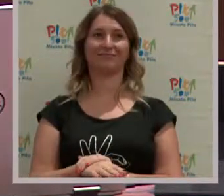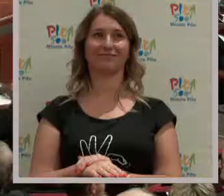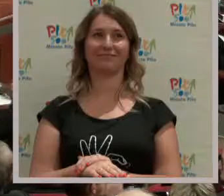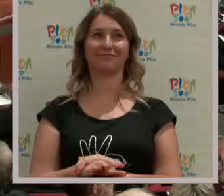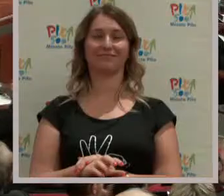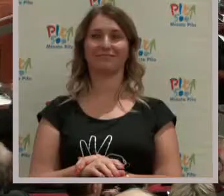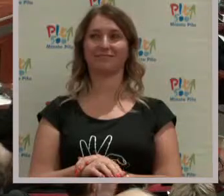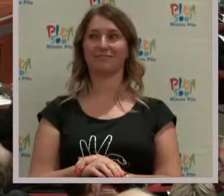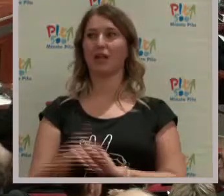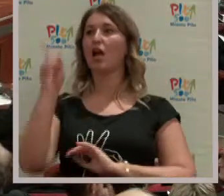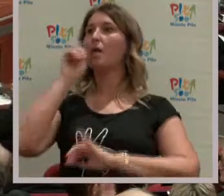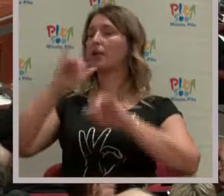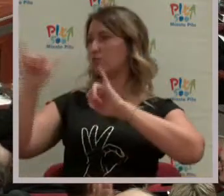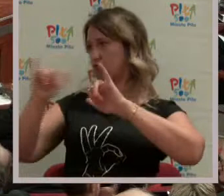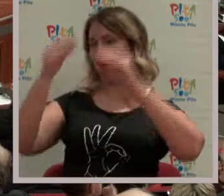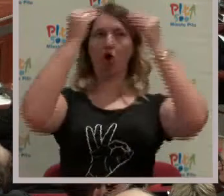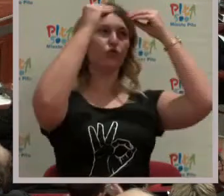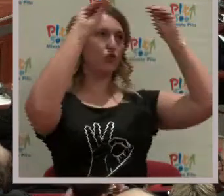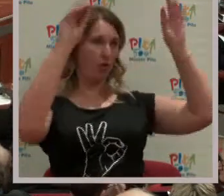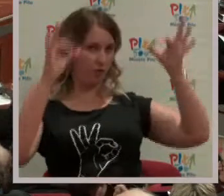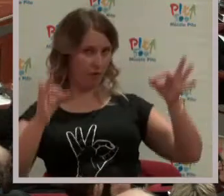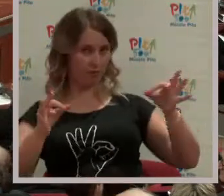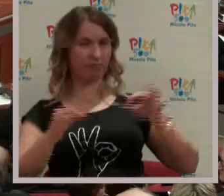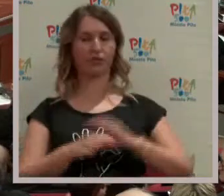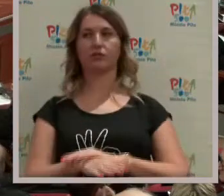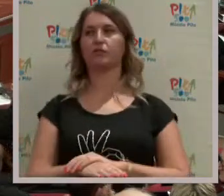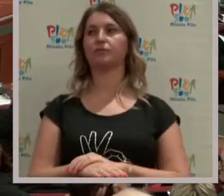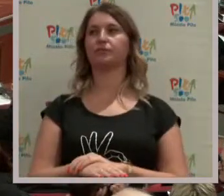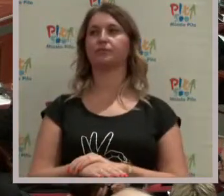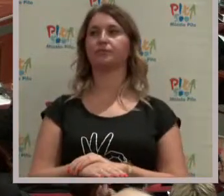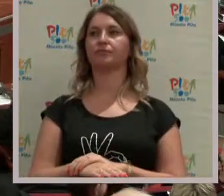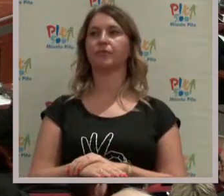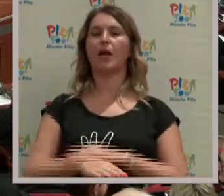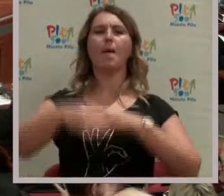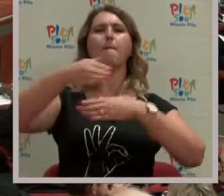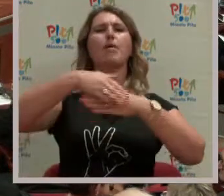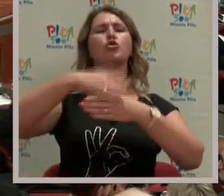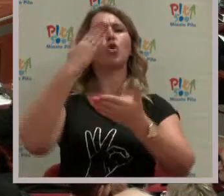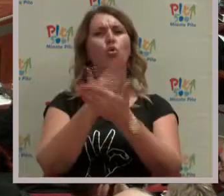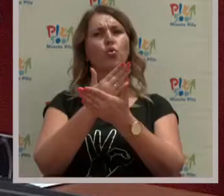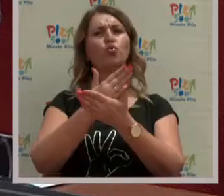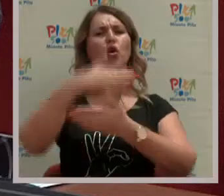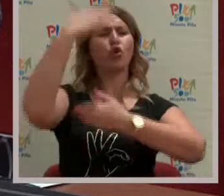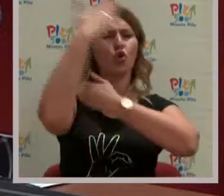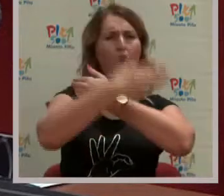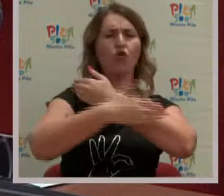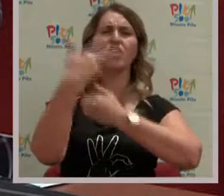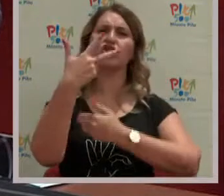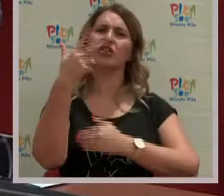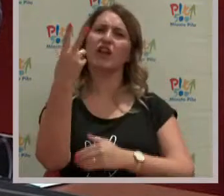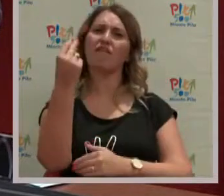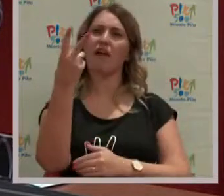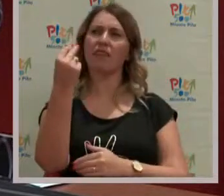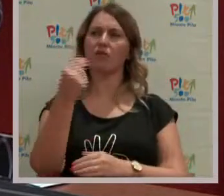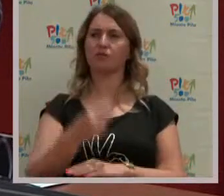Panie Przewodniczący Wysoka Rado zbliża się koniec trzeciego kwartału jak każdego roku wprowadzamy szereg